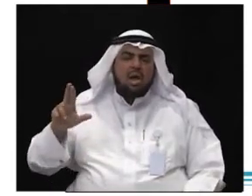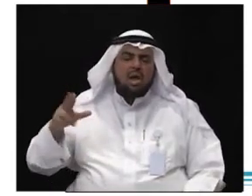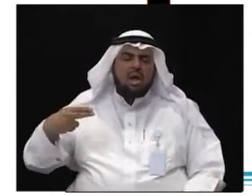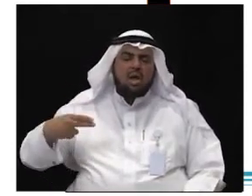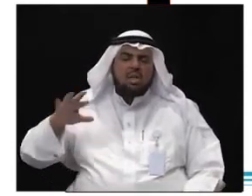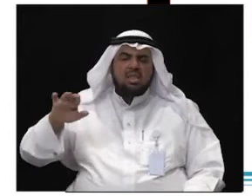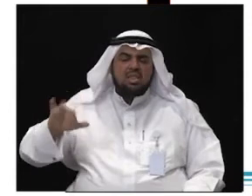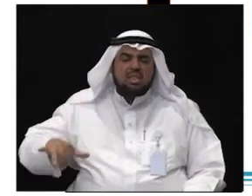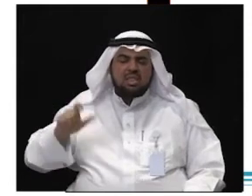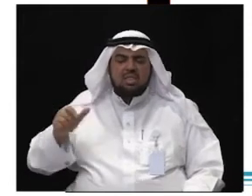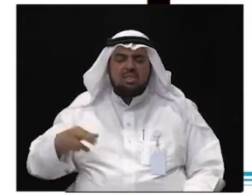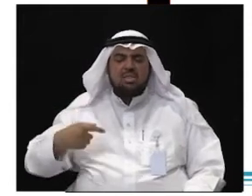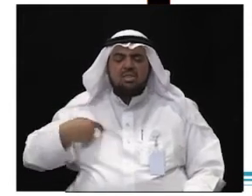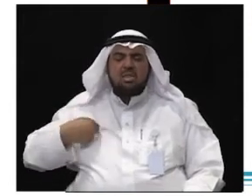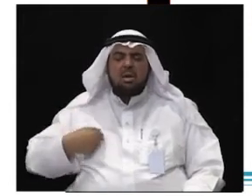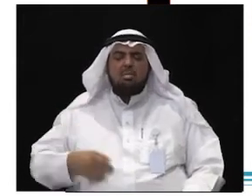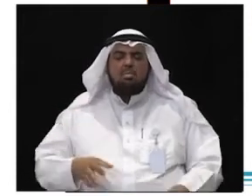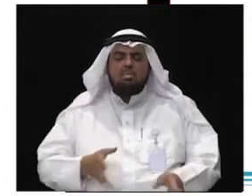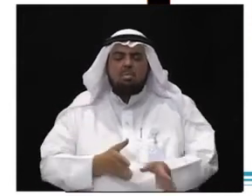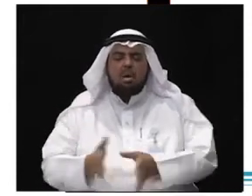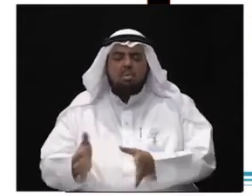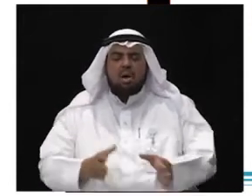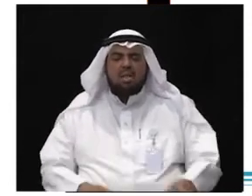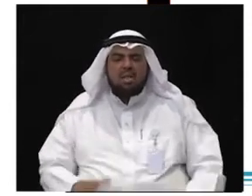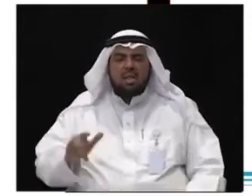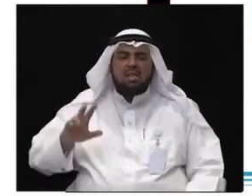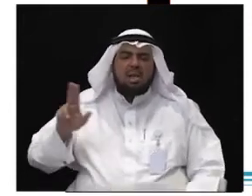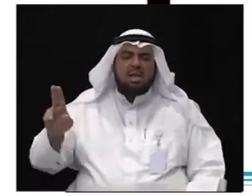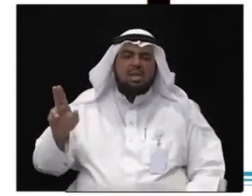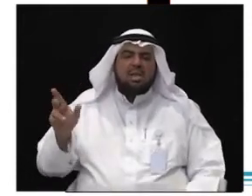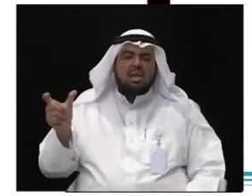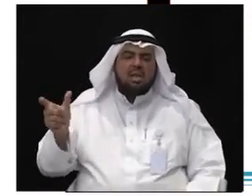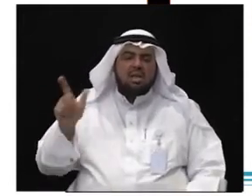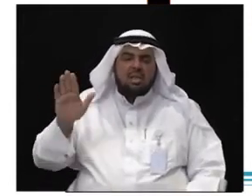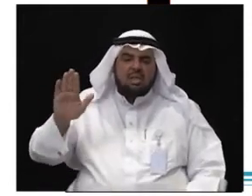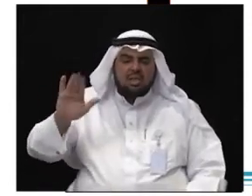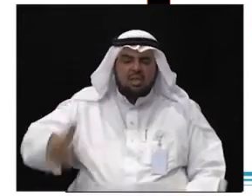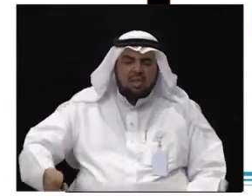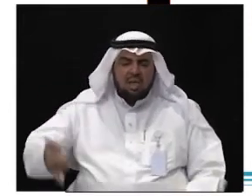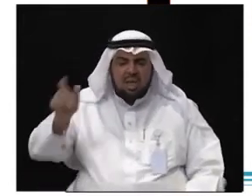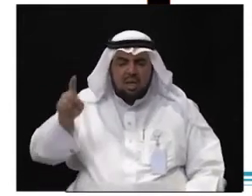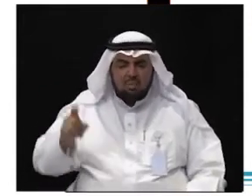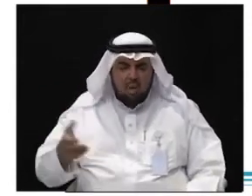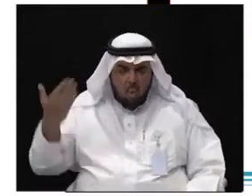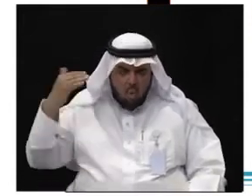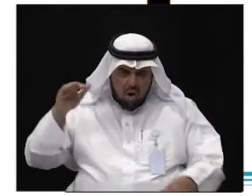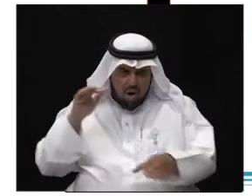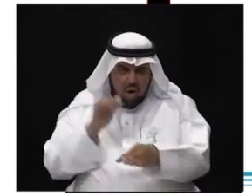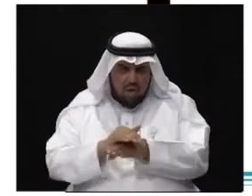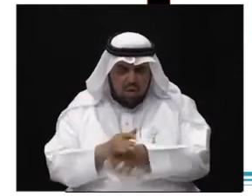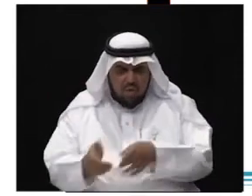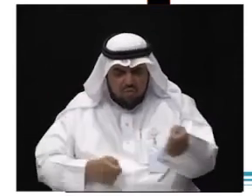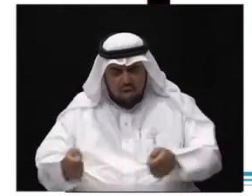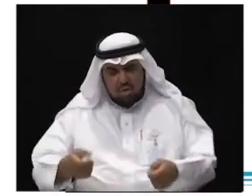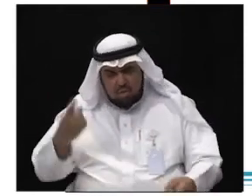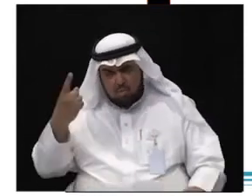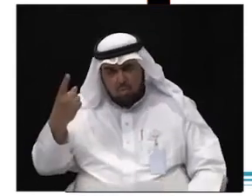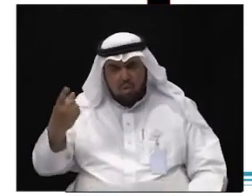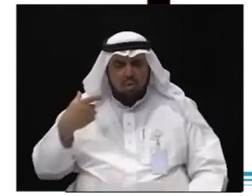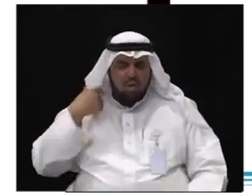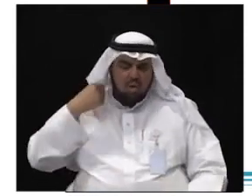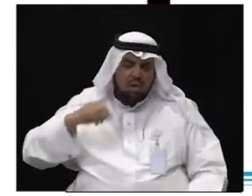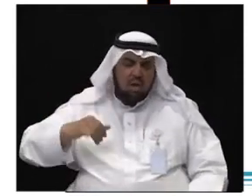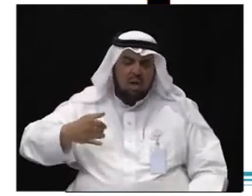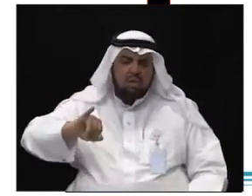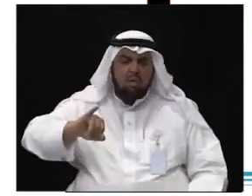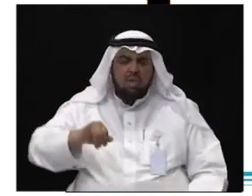أحسنتم، يسمى مخطط الانسياب، وقد سبقت دراسته في مقرر حاسب واحد في الصف الأول